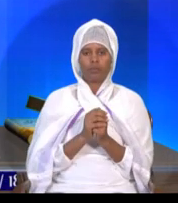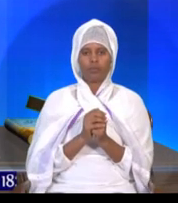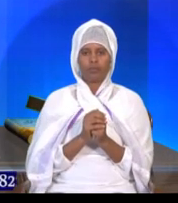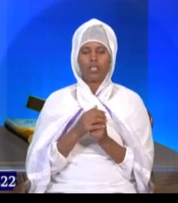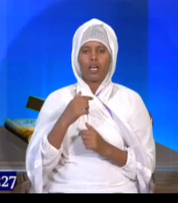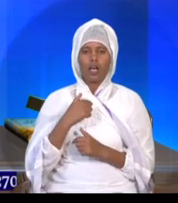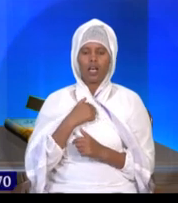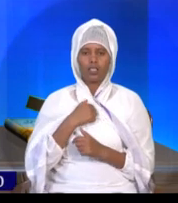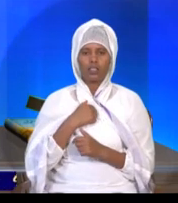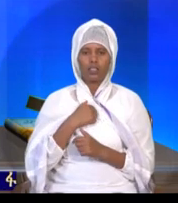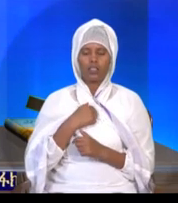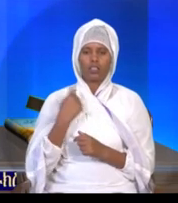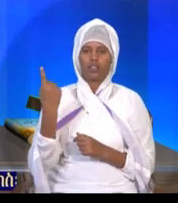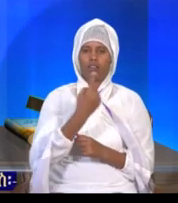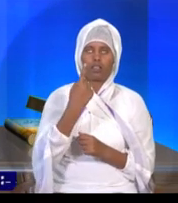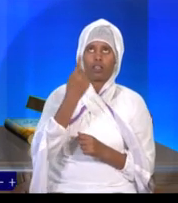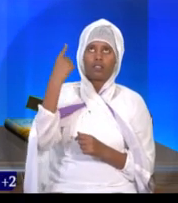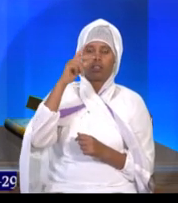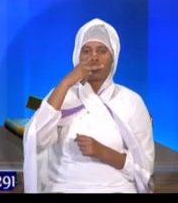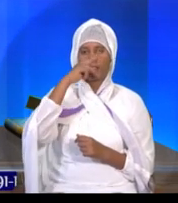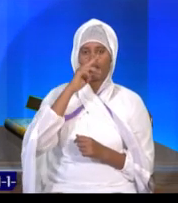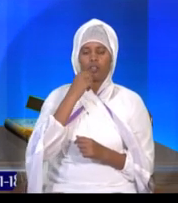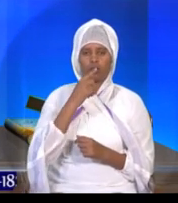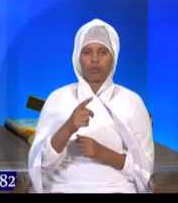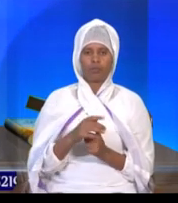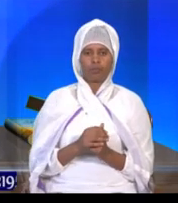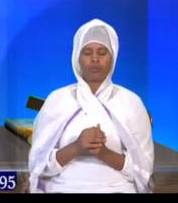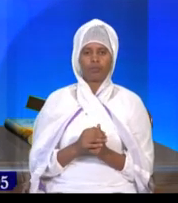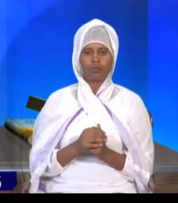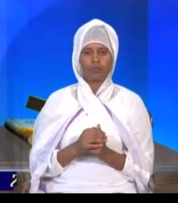50 ግእዝ ድማ ኣነ ንዓኻ ጥራይ በደልኩ ይብል ኣብ መዝሙሩ